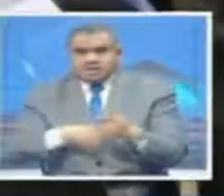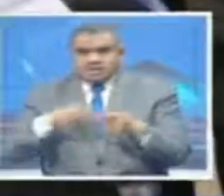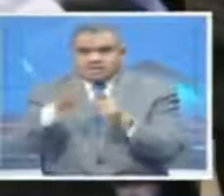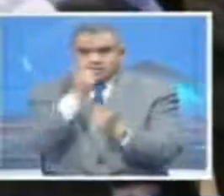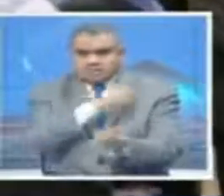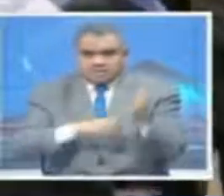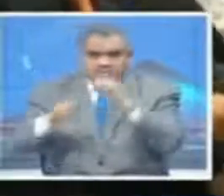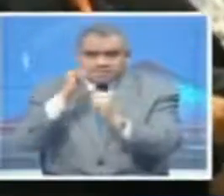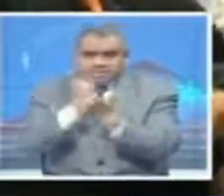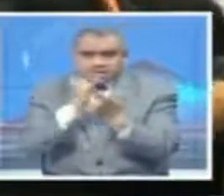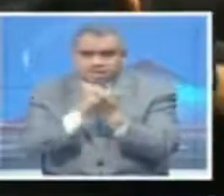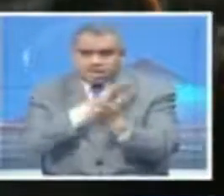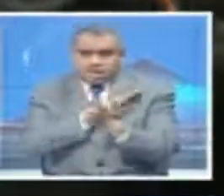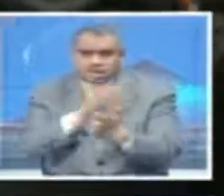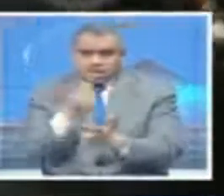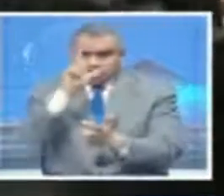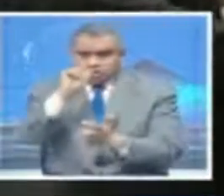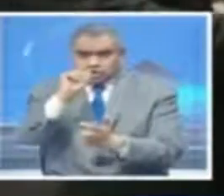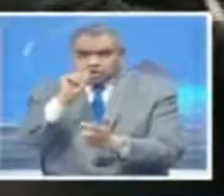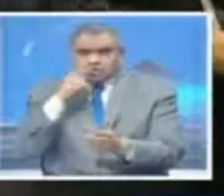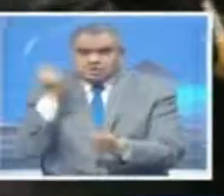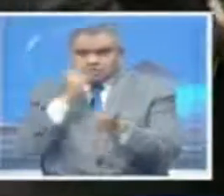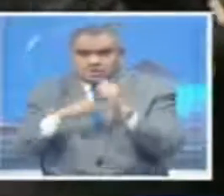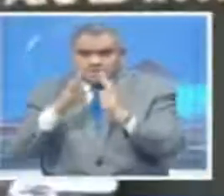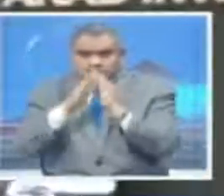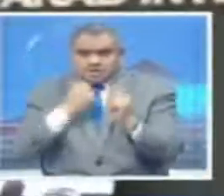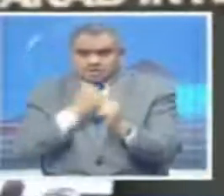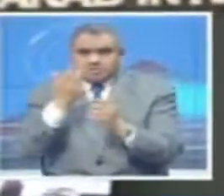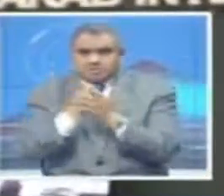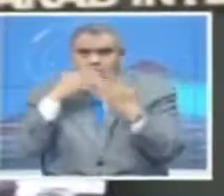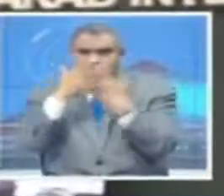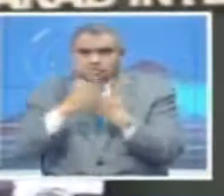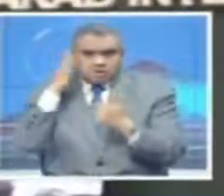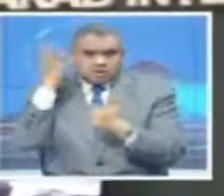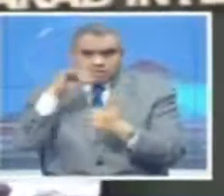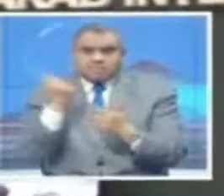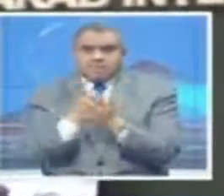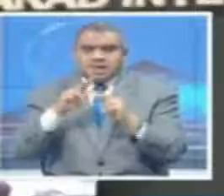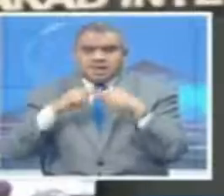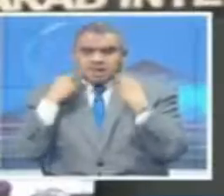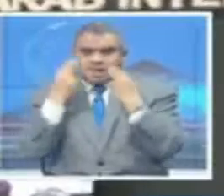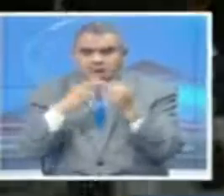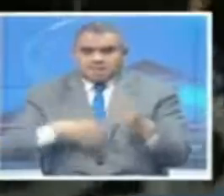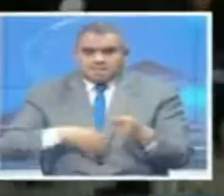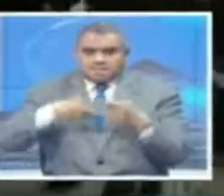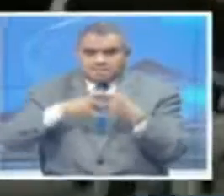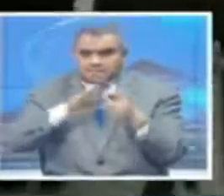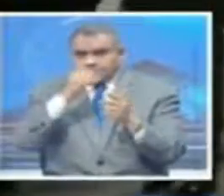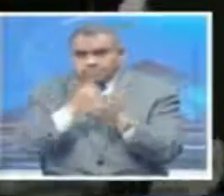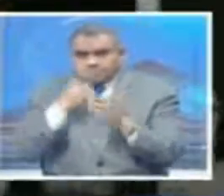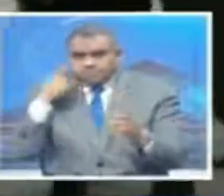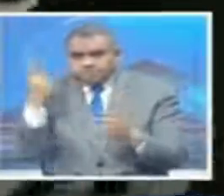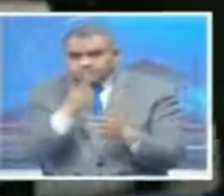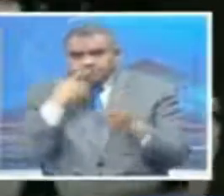العربية للتصنيع والهيئة القومية للإنتاج الحربي والشركة العربية العالمية للبصريات، وتفقد